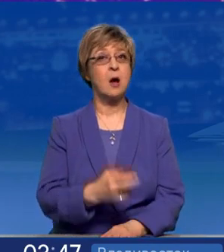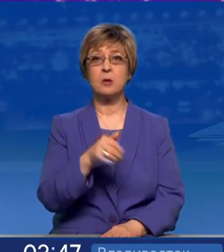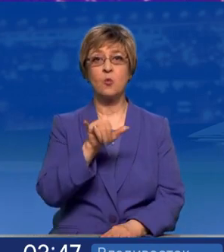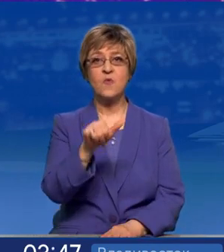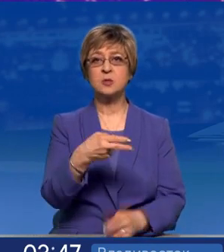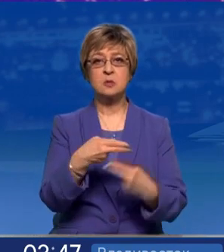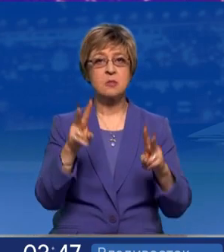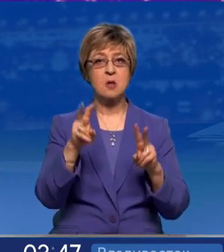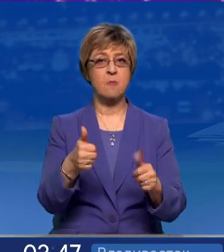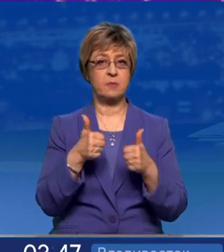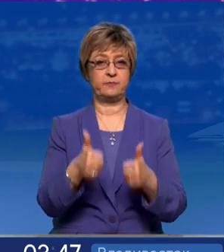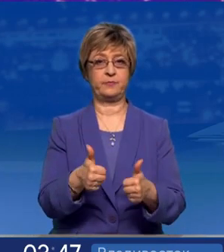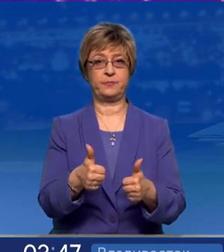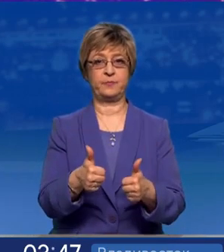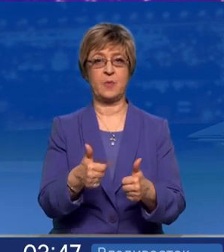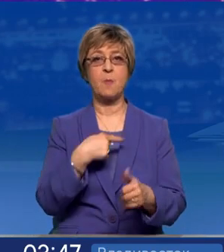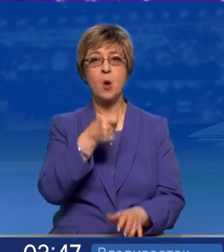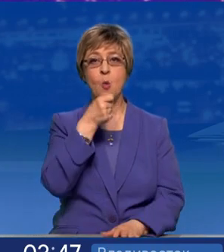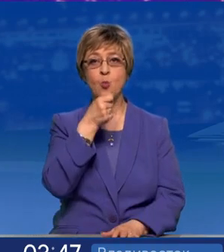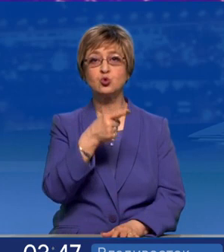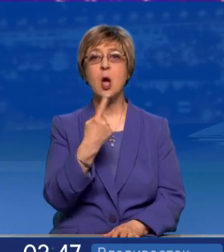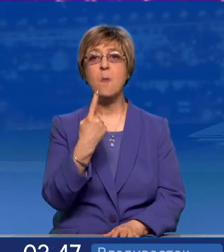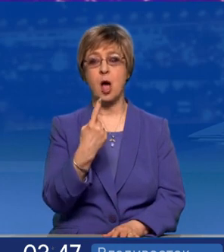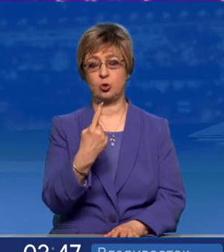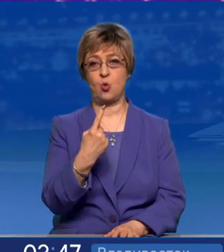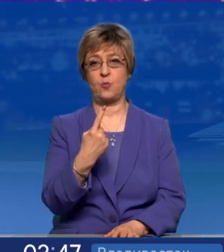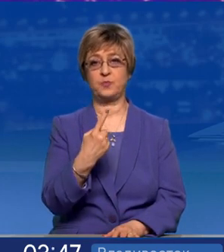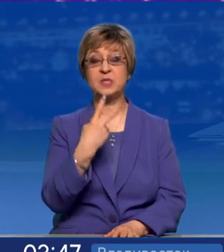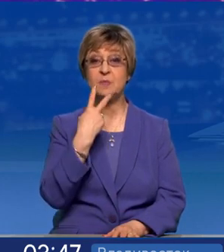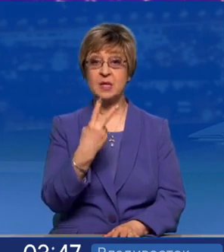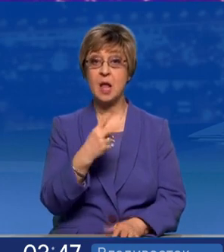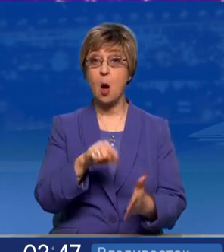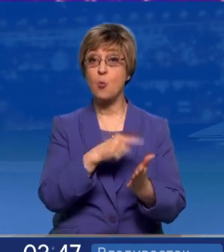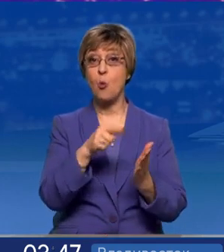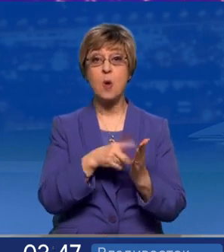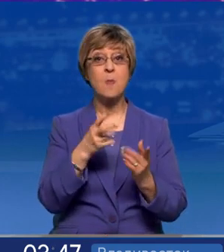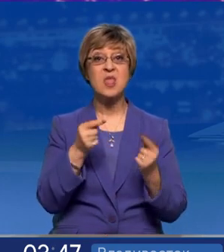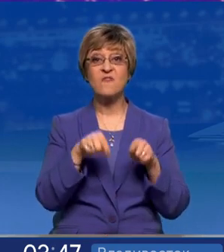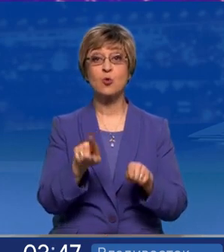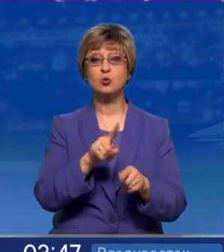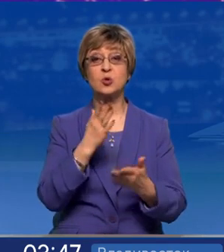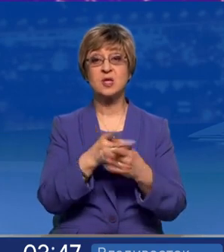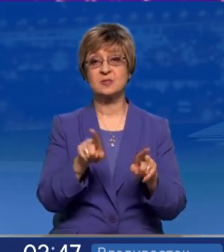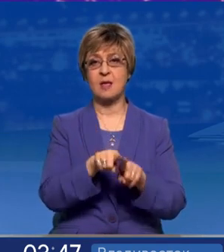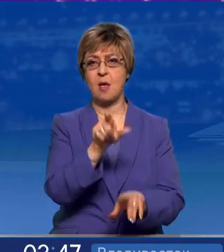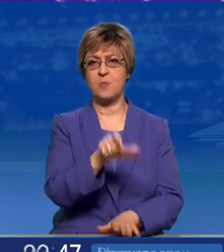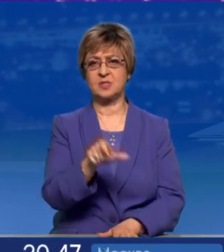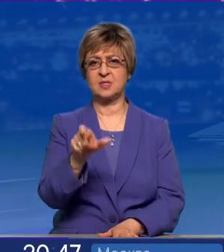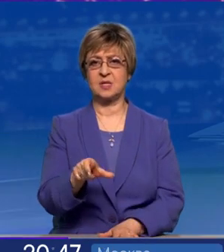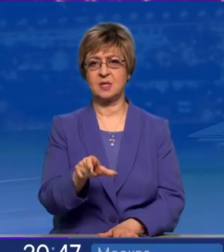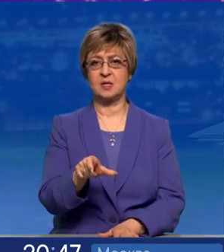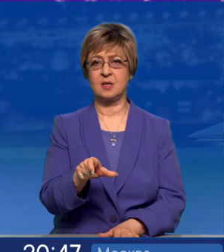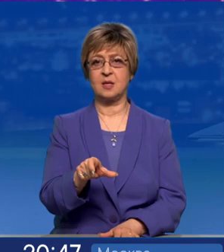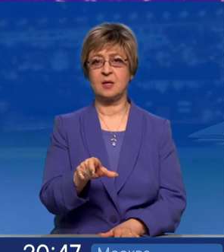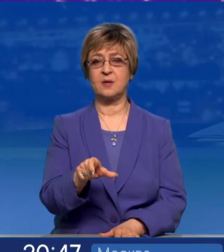Мне кажется, мы упускаем одну вещь. Смотрите, ведь проблема не в том, что есть такие персонажи там. Они есть и будут